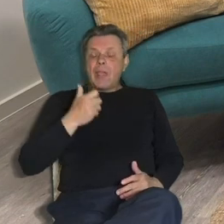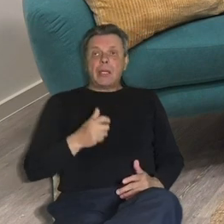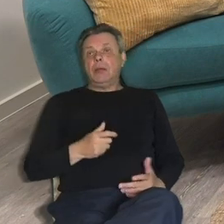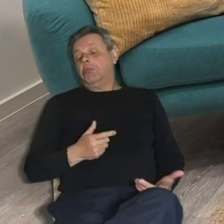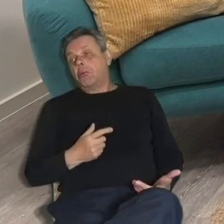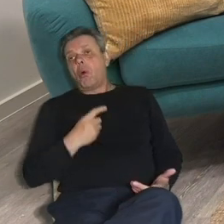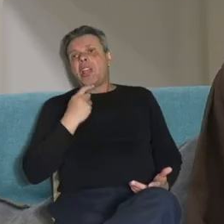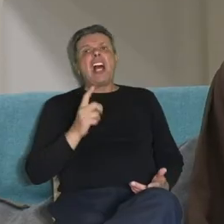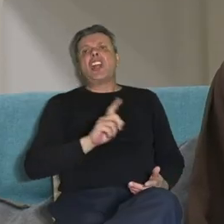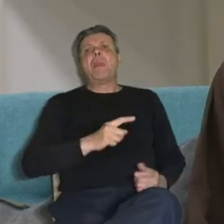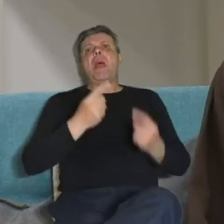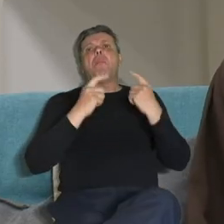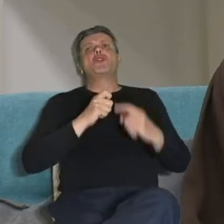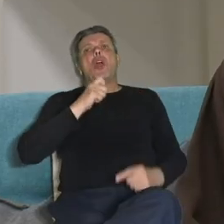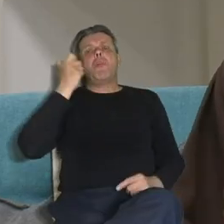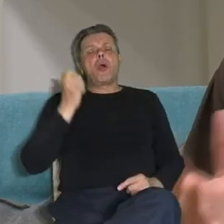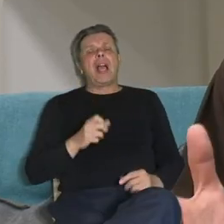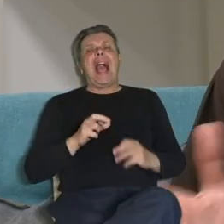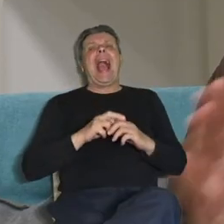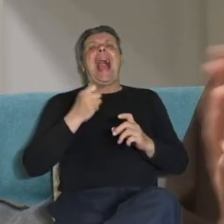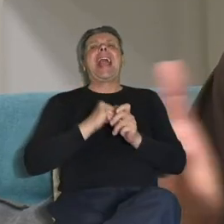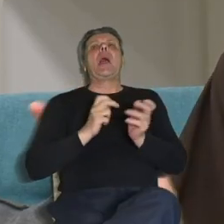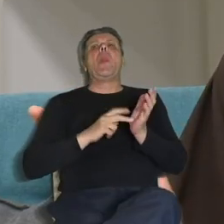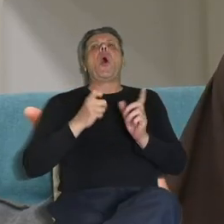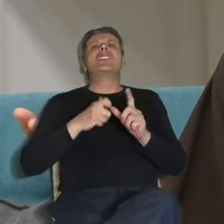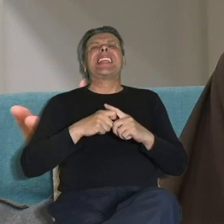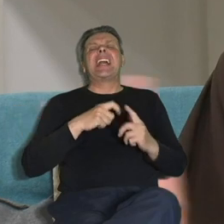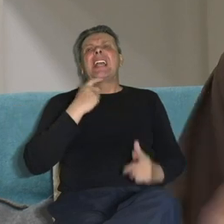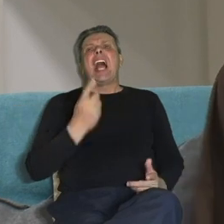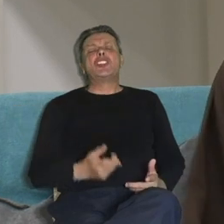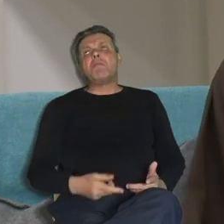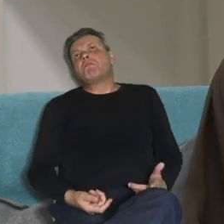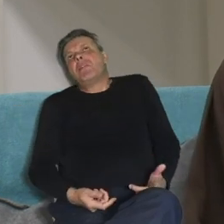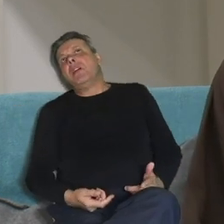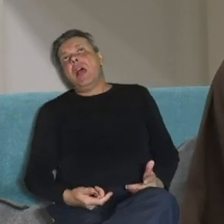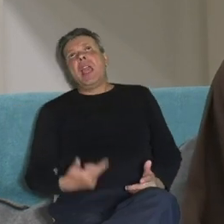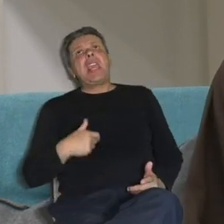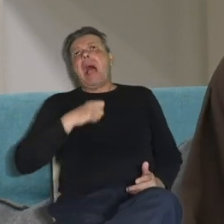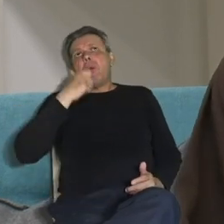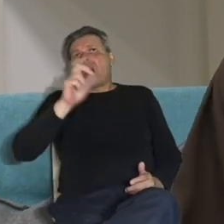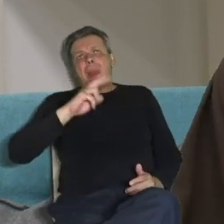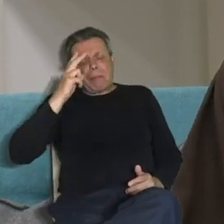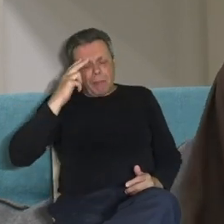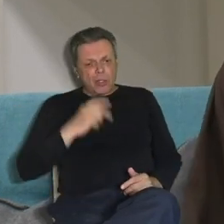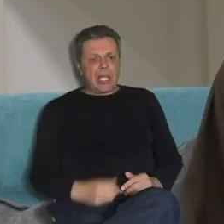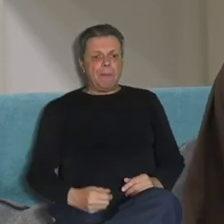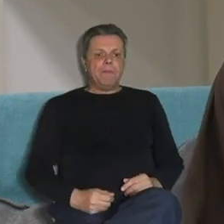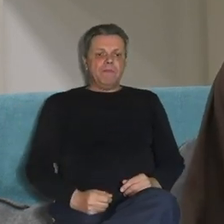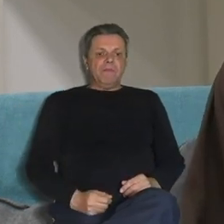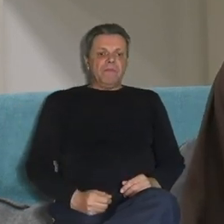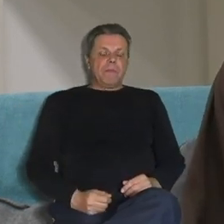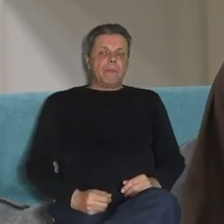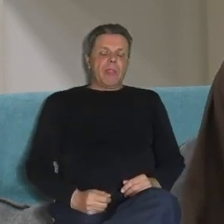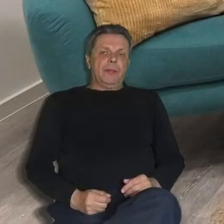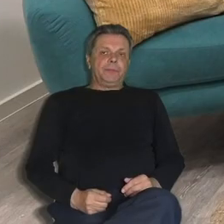niječe izračito da Bog postoji. Agnostik kaže ja Boga ne spoznajem, moj razum ne mogu ga dokazati. Tako da, ali dobro, ima dakle svetopisanski jedan tekst